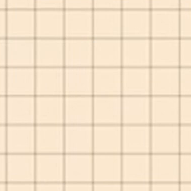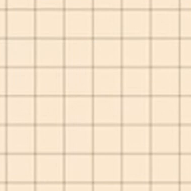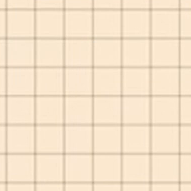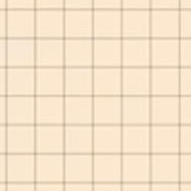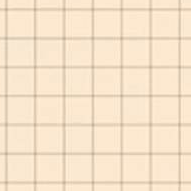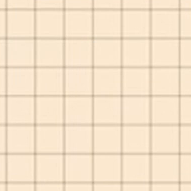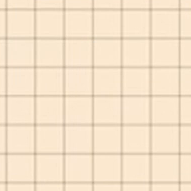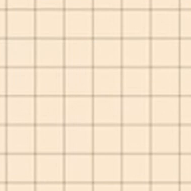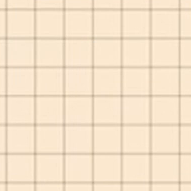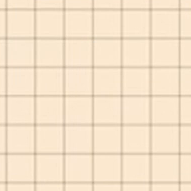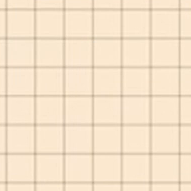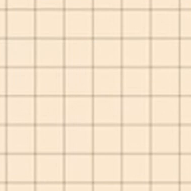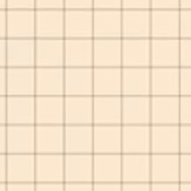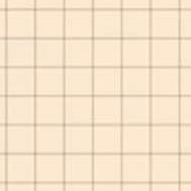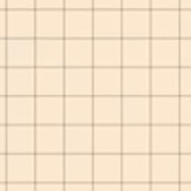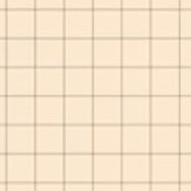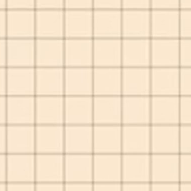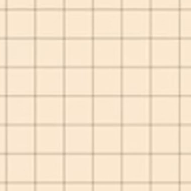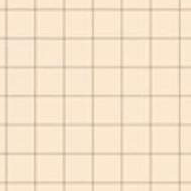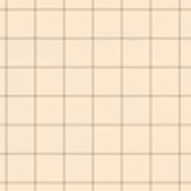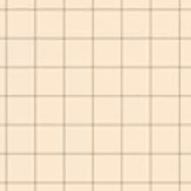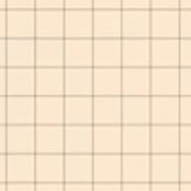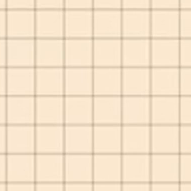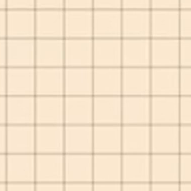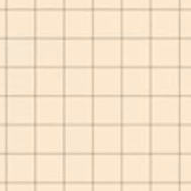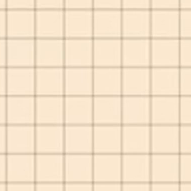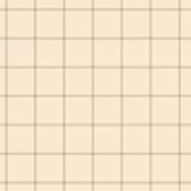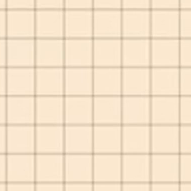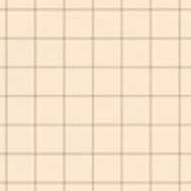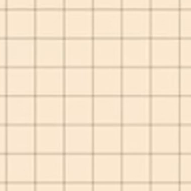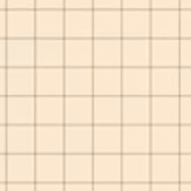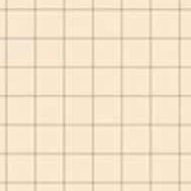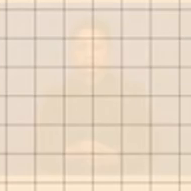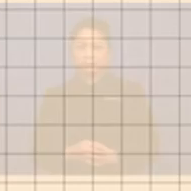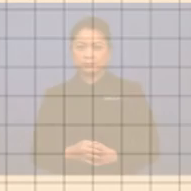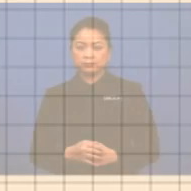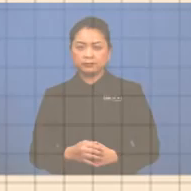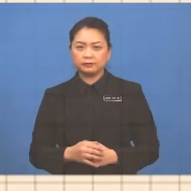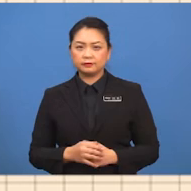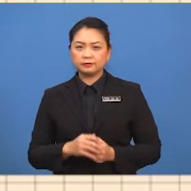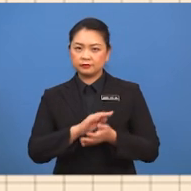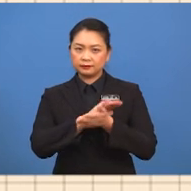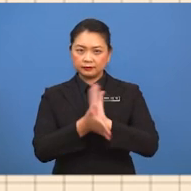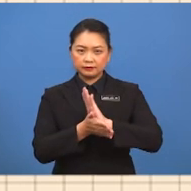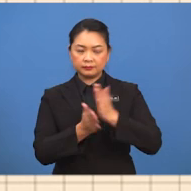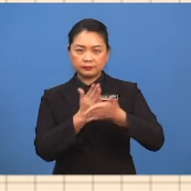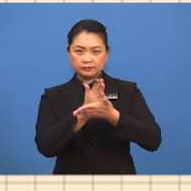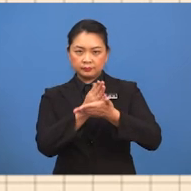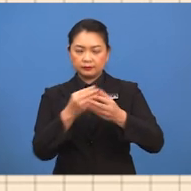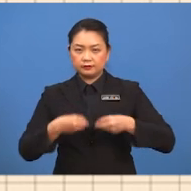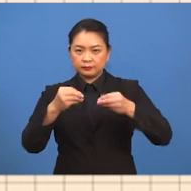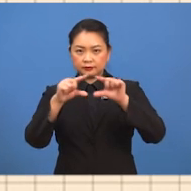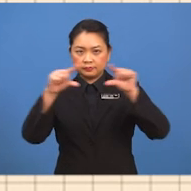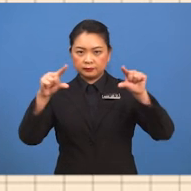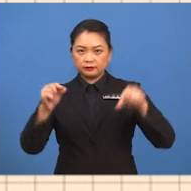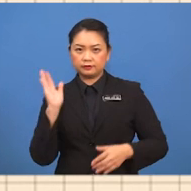tambah 10 sama dengan 18 dan dibahagi dengan 2. Jadi median bagi data ini